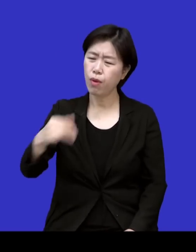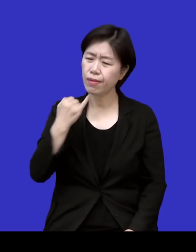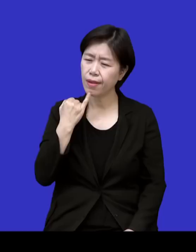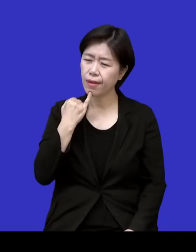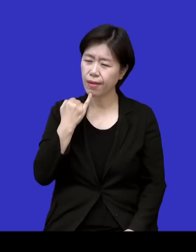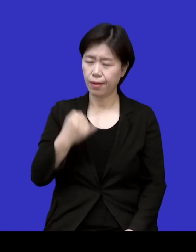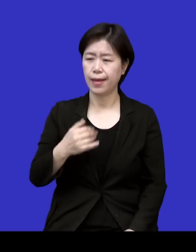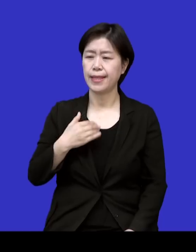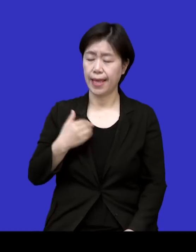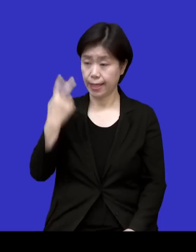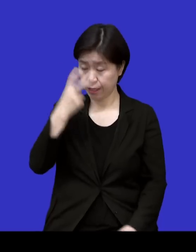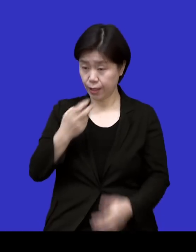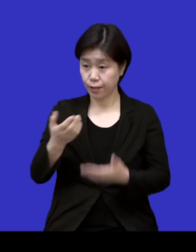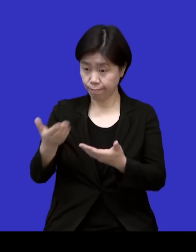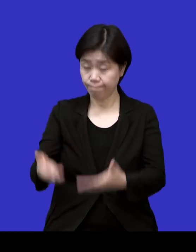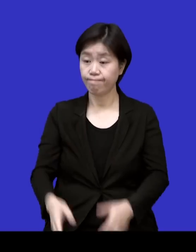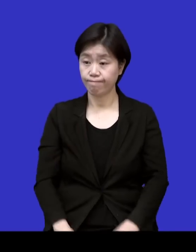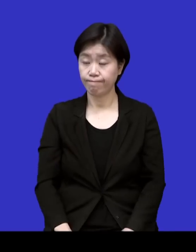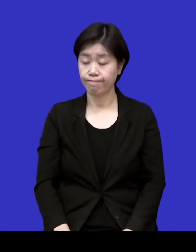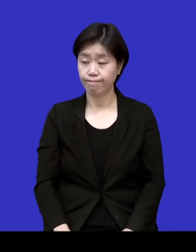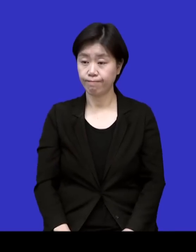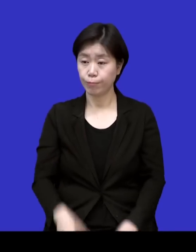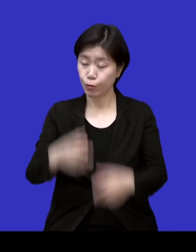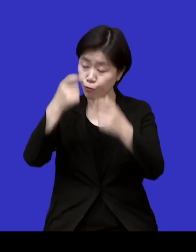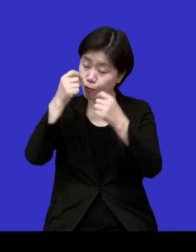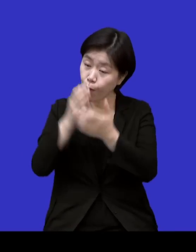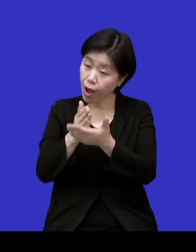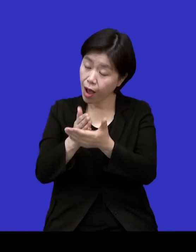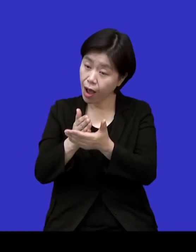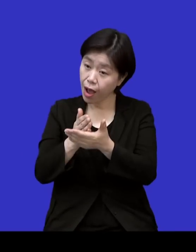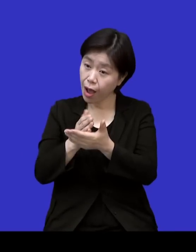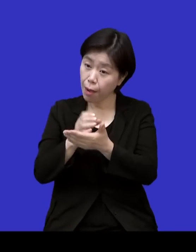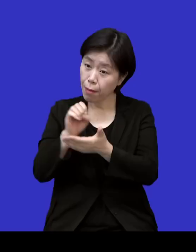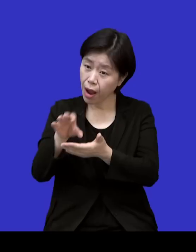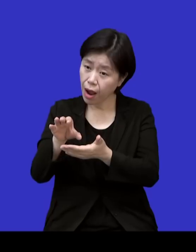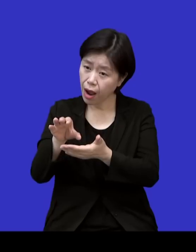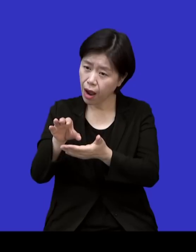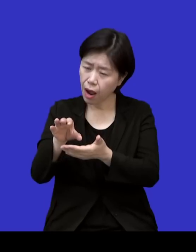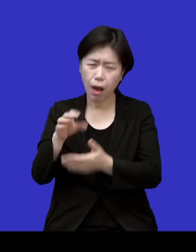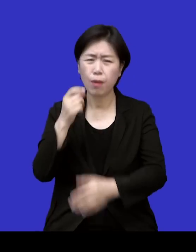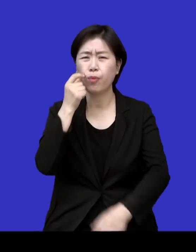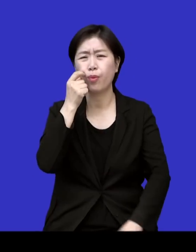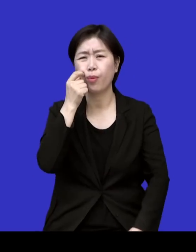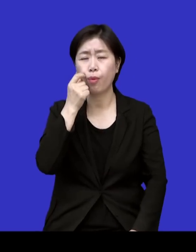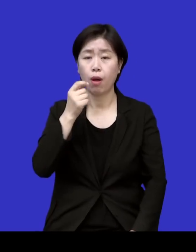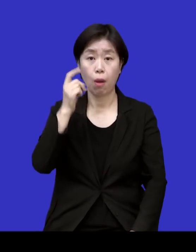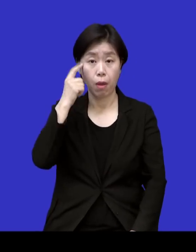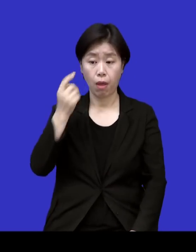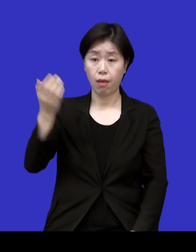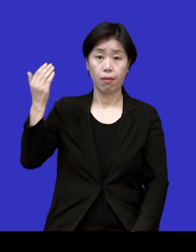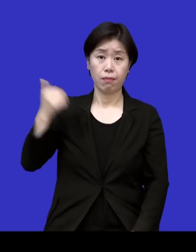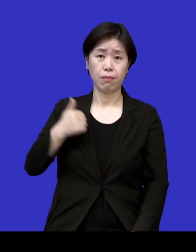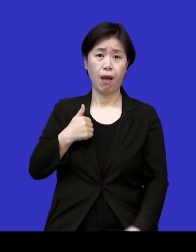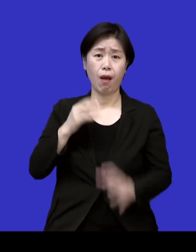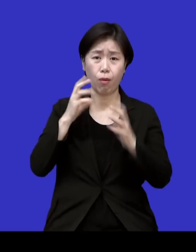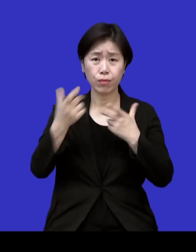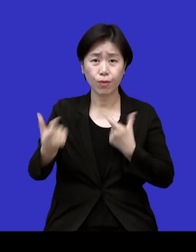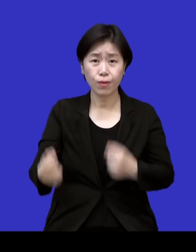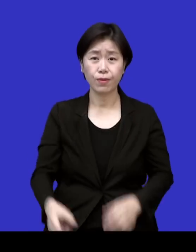지켜줄게, 괜찮아, 이제 그렇게 말해주지 못한 게 지금도 되게 미안해요.